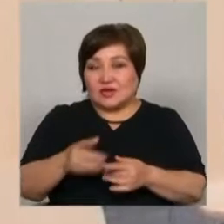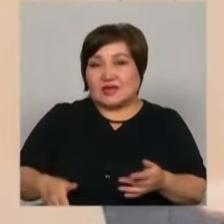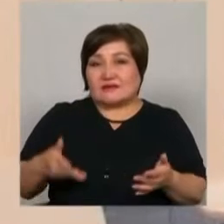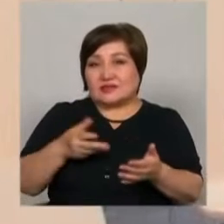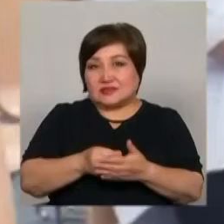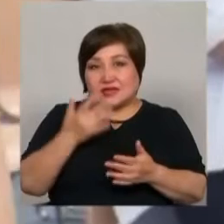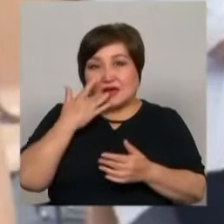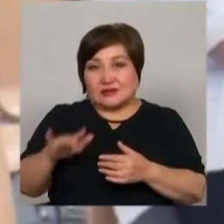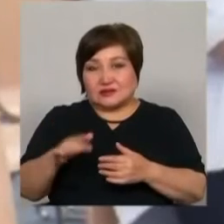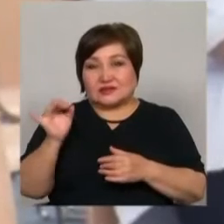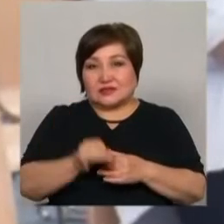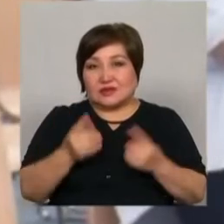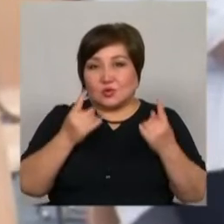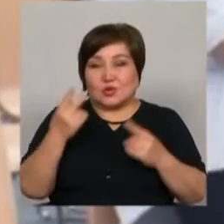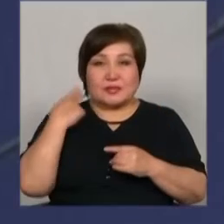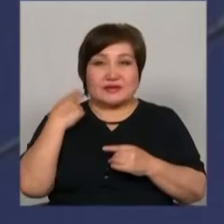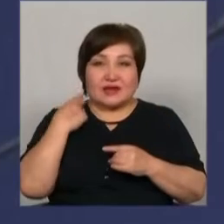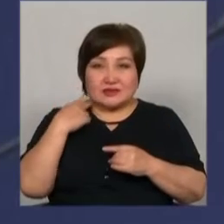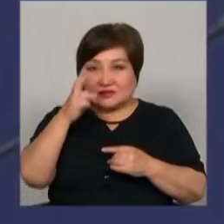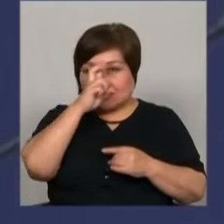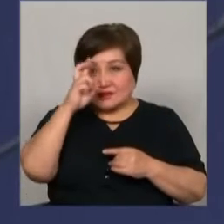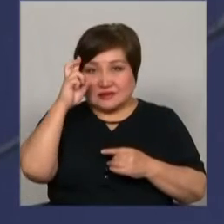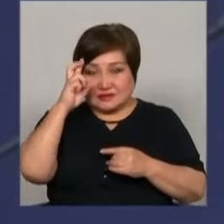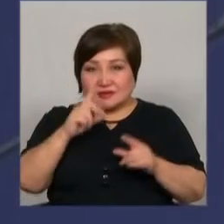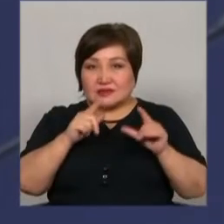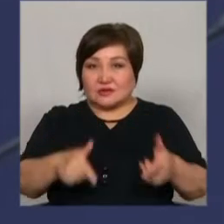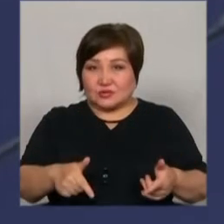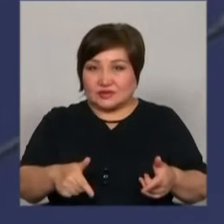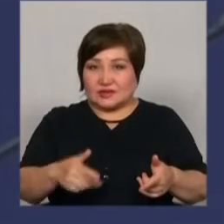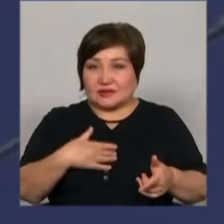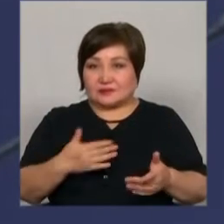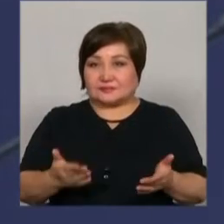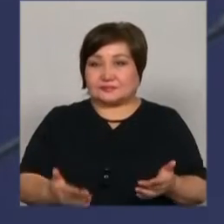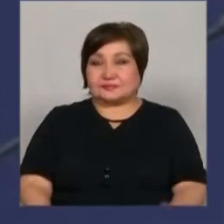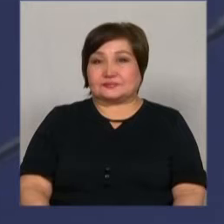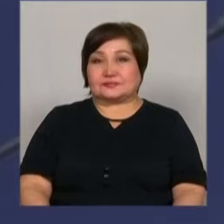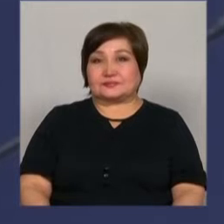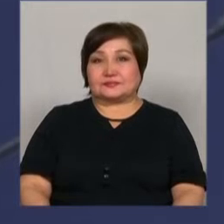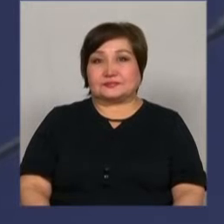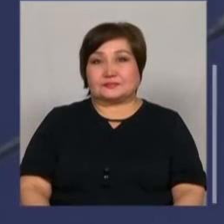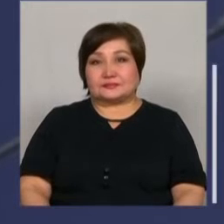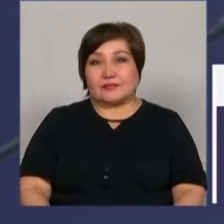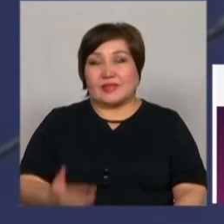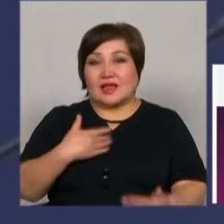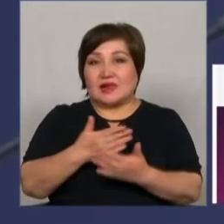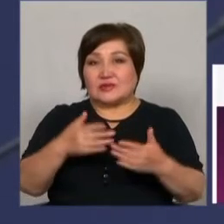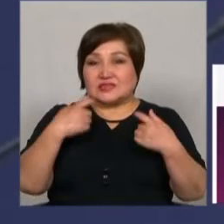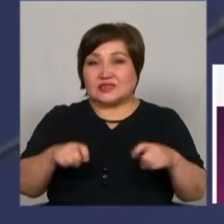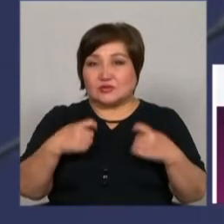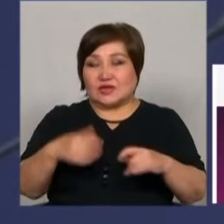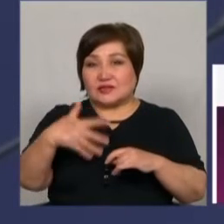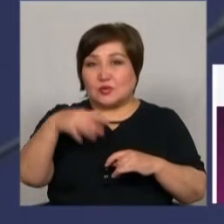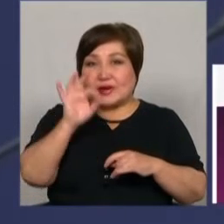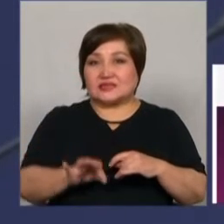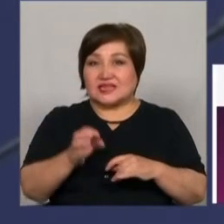және Ұлыбритания елдерінен келген. Мы экспортируем эту продукцию в основном в Европу и Китай. Біздің сауданың 50%